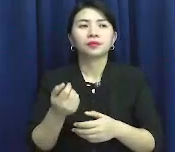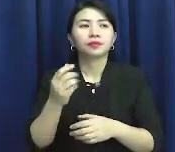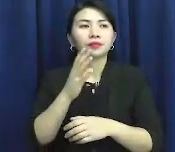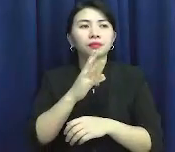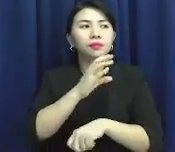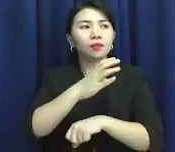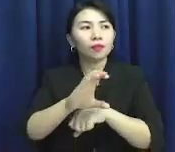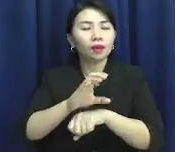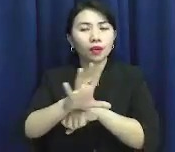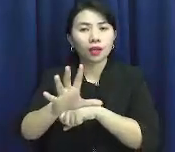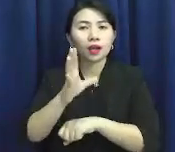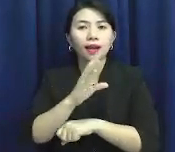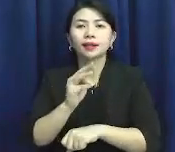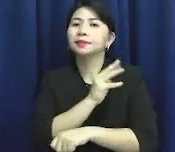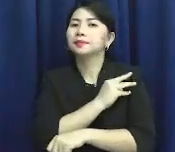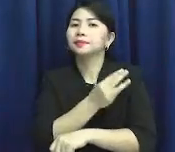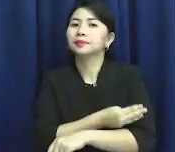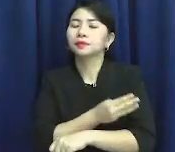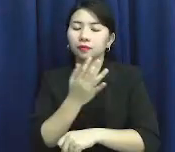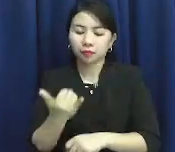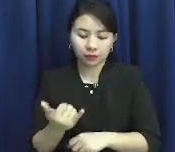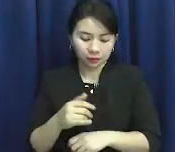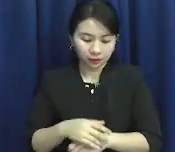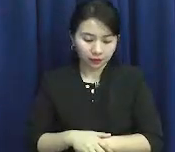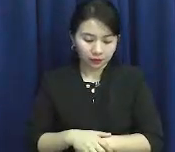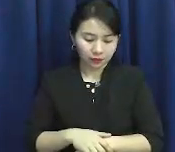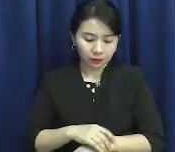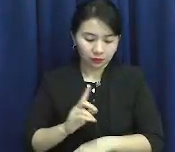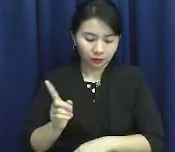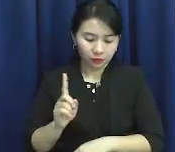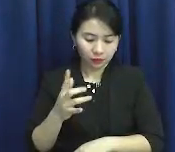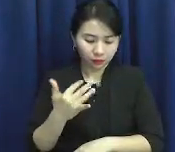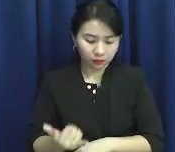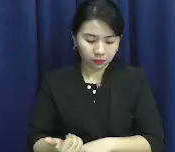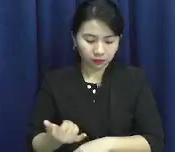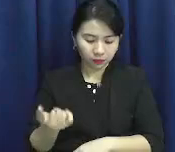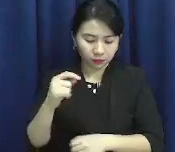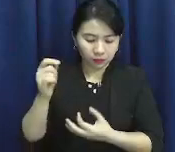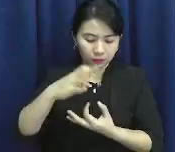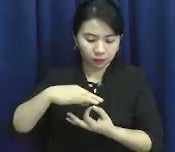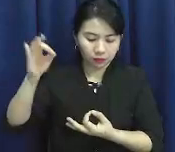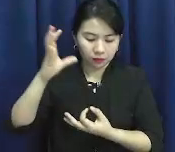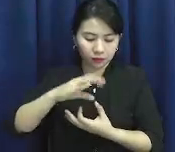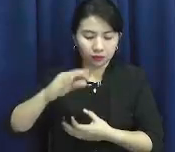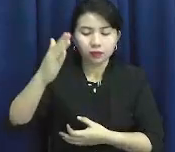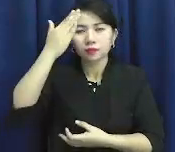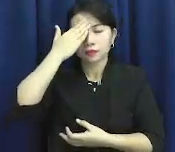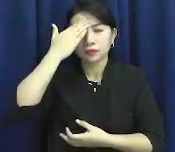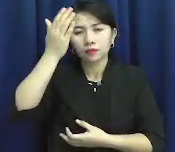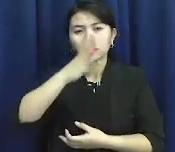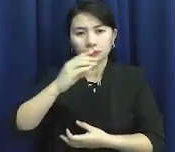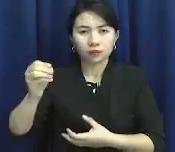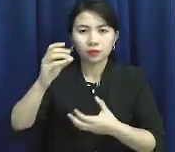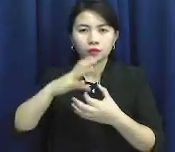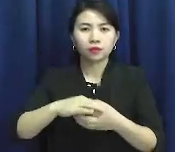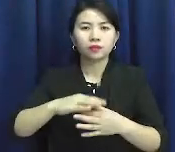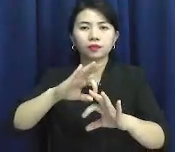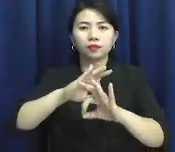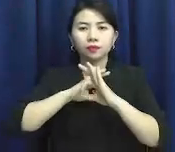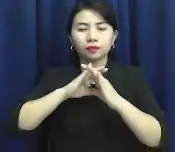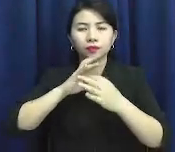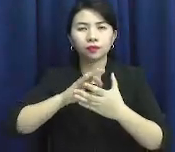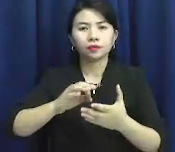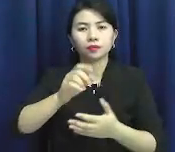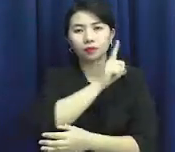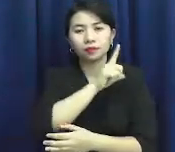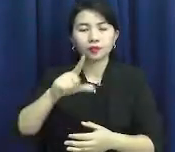might. Napaka-importante yan. Ito na ngayon. Ang kasunod sa uli. The spirit of knowledge and of the fear of the Lord.